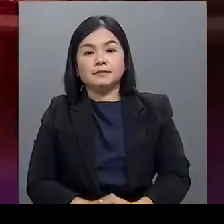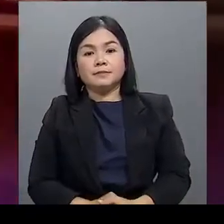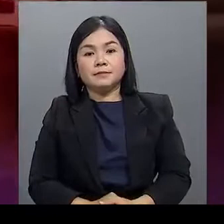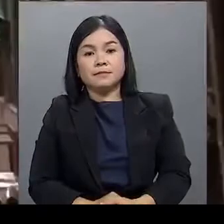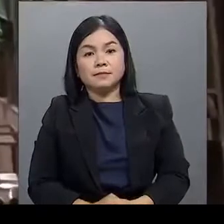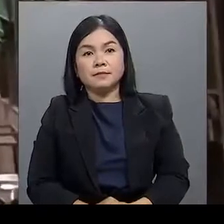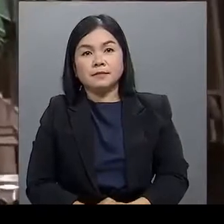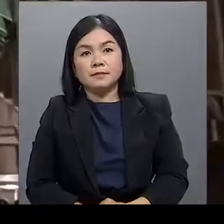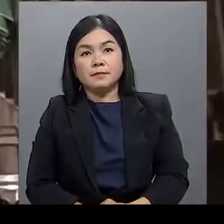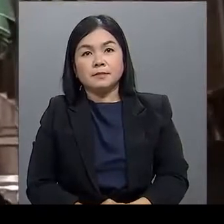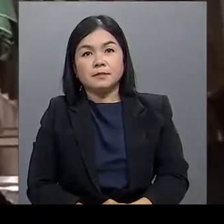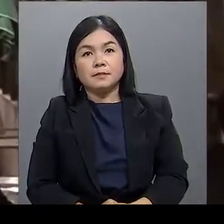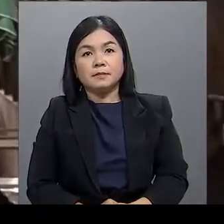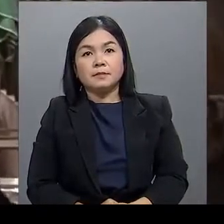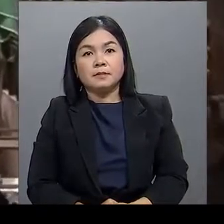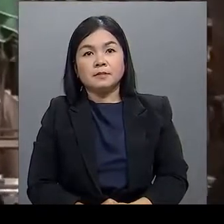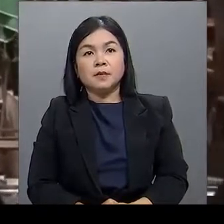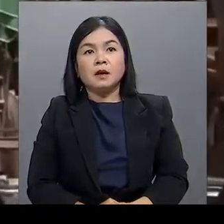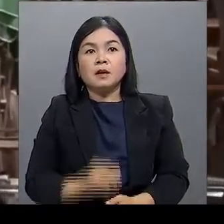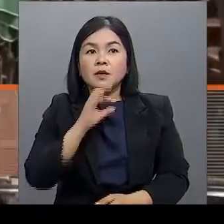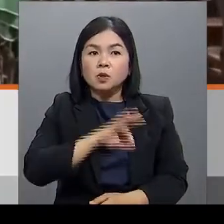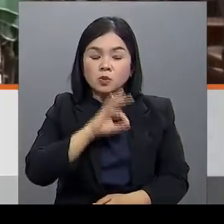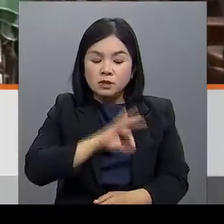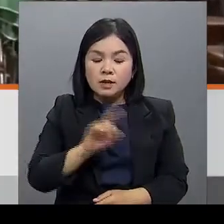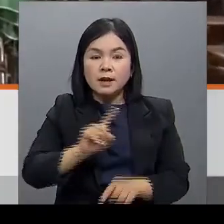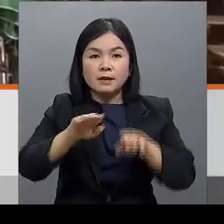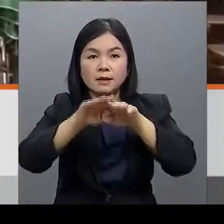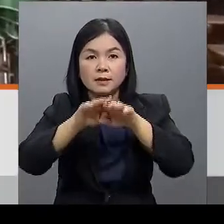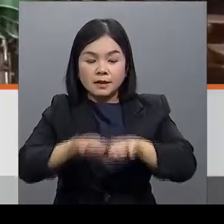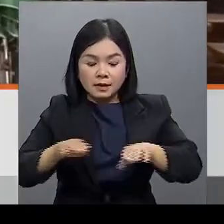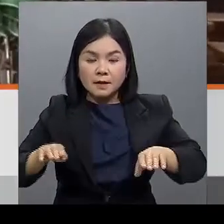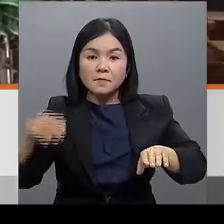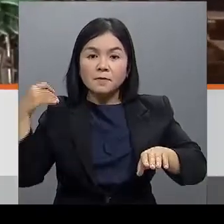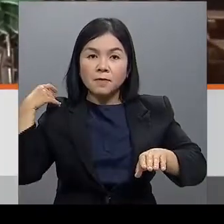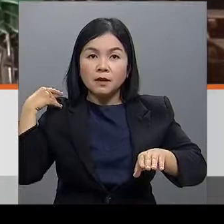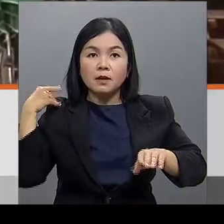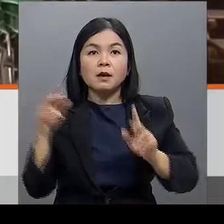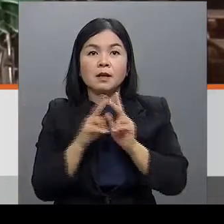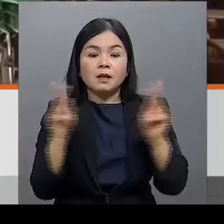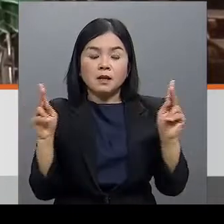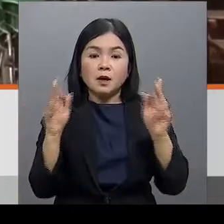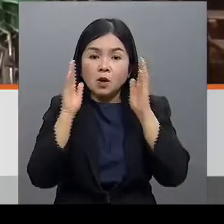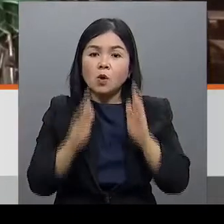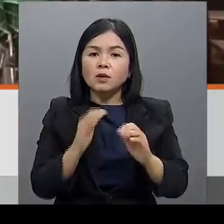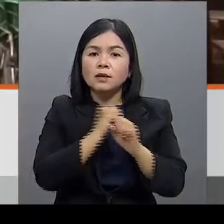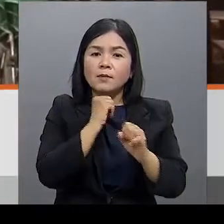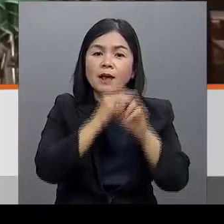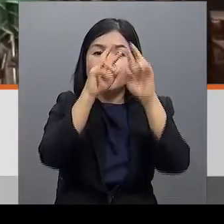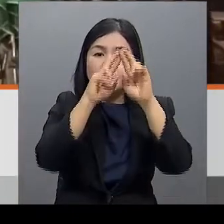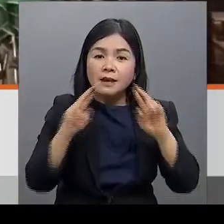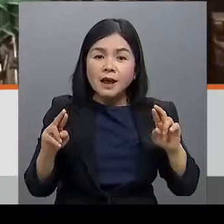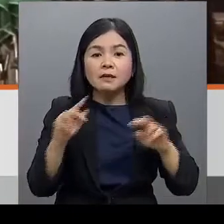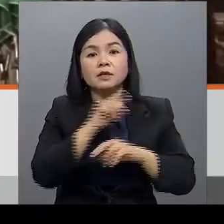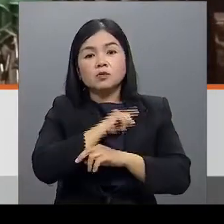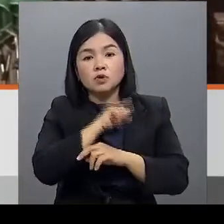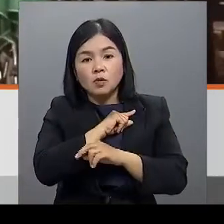ค ่ ะ รู้สึกดีขึ้นเพราะว่าหนึ่งเนี่ยจะเด็กที่ว่าพนักงานที่ร้านที่ว่ามีความรับผิดชอบเรื่องออกรถบ้